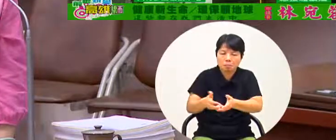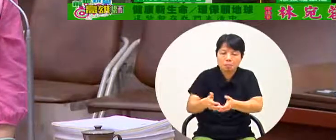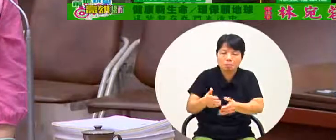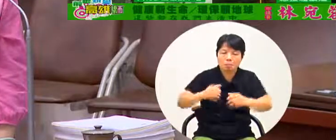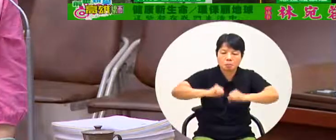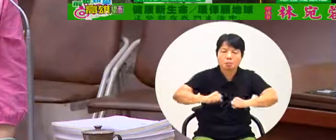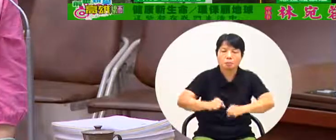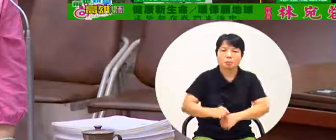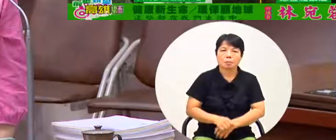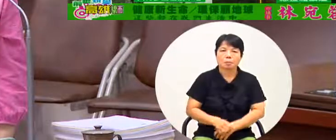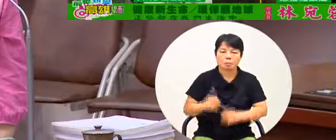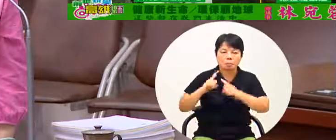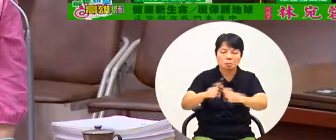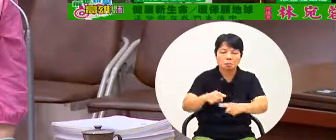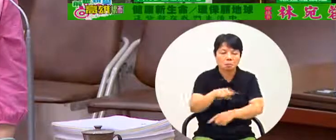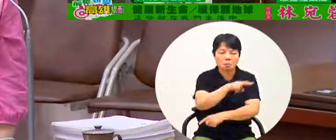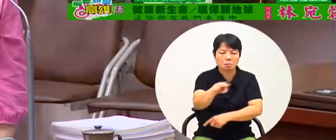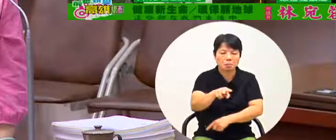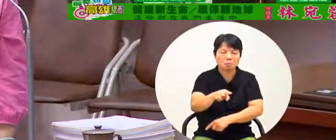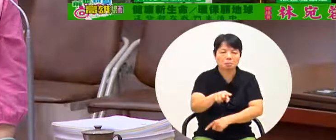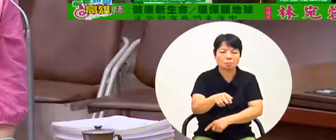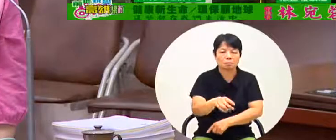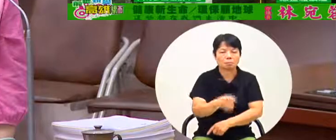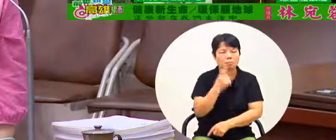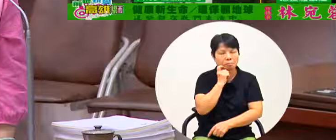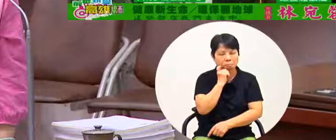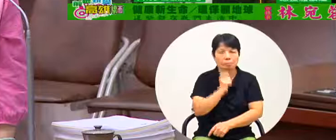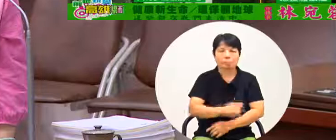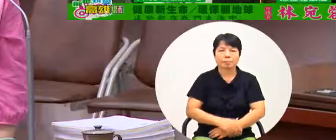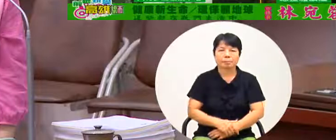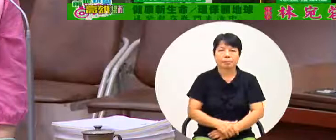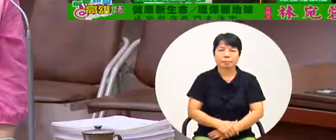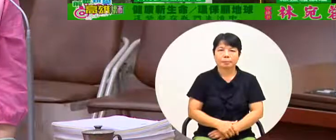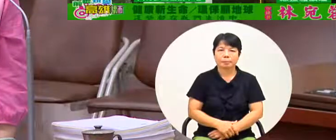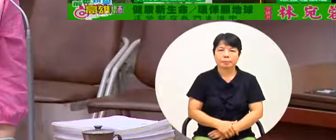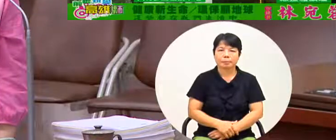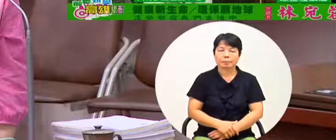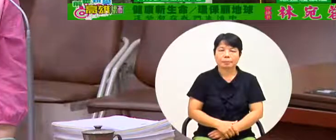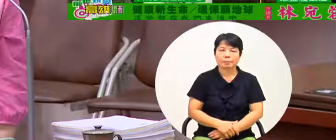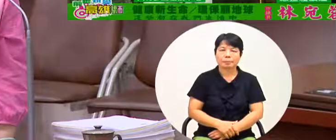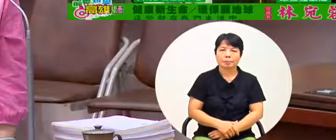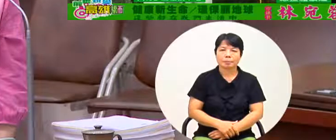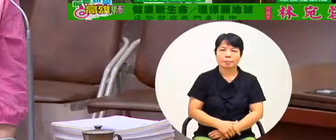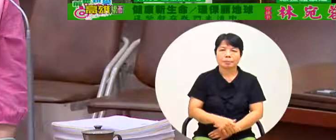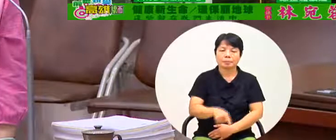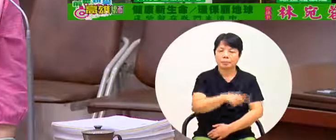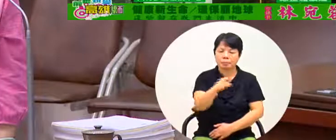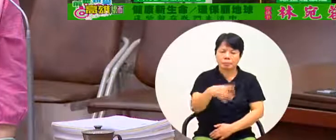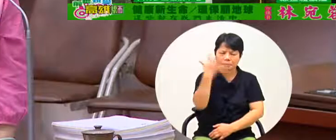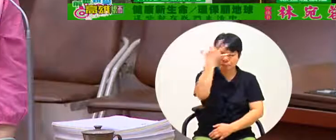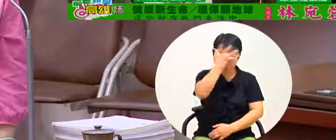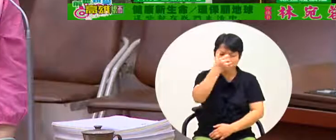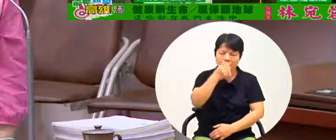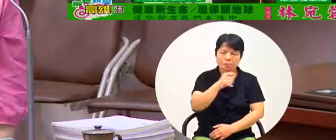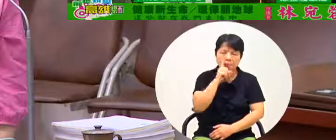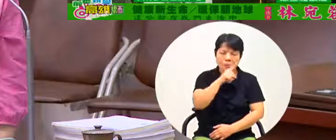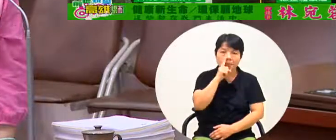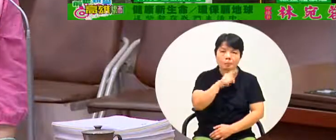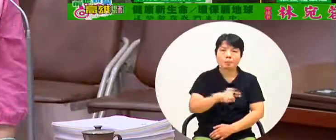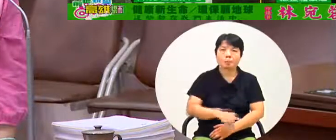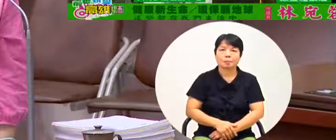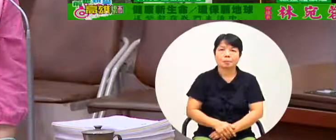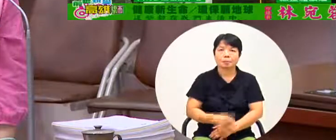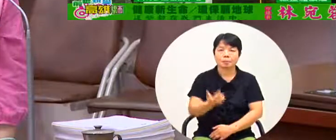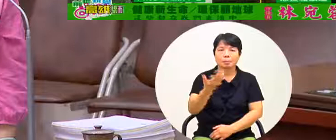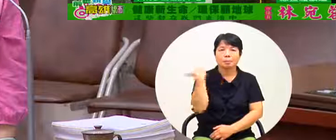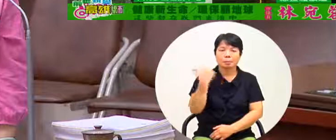那这个是整个这个都已经老旧了。我想我以前还没有当议员，我现在当了